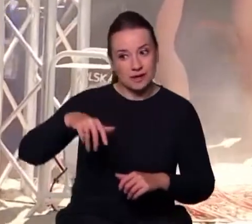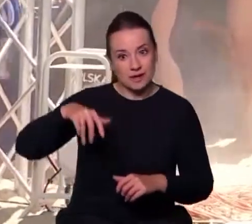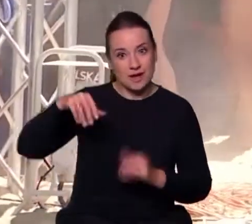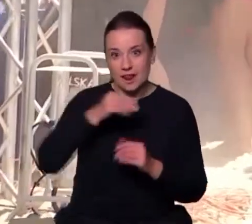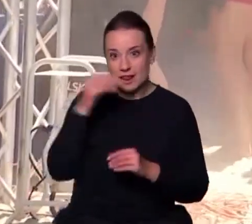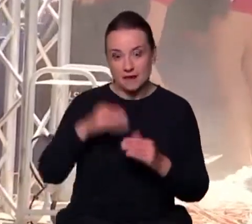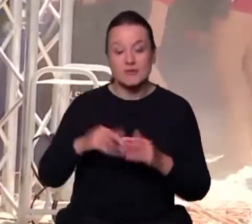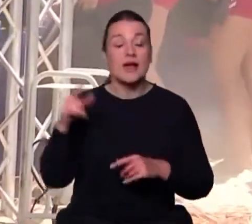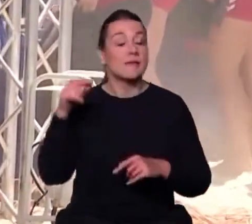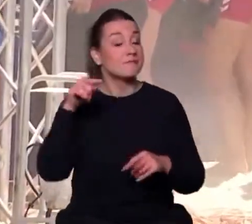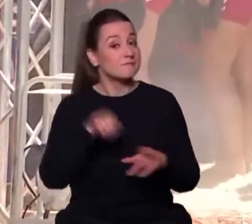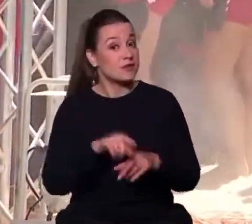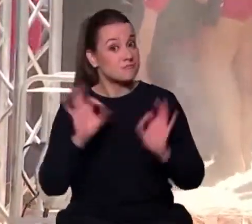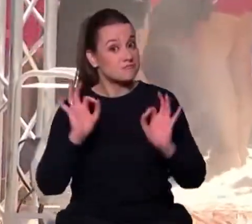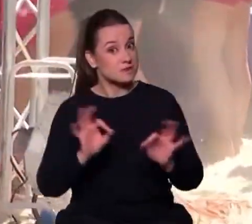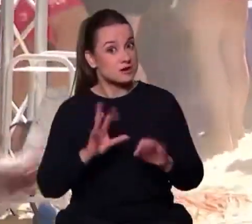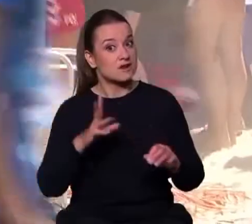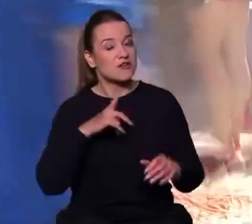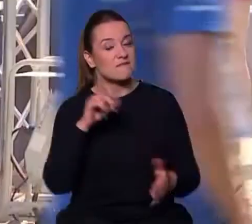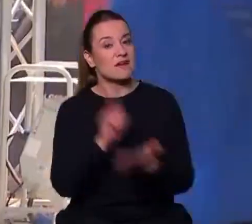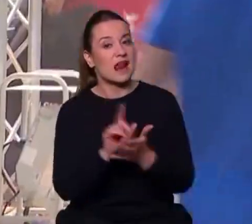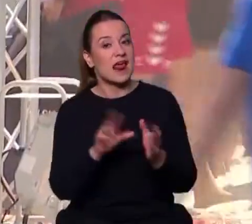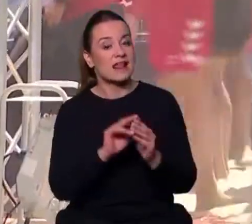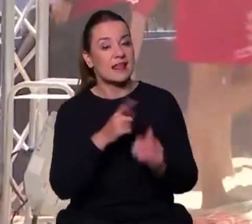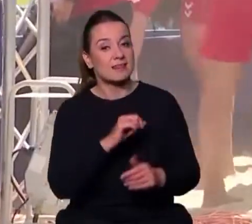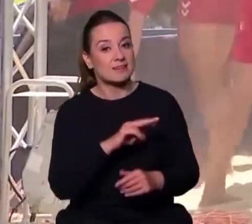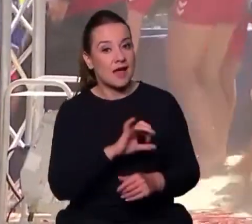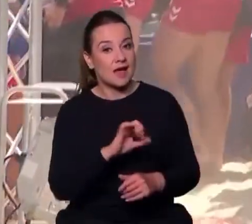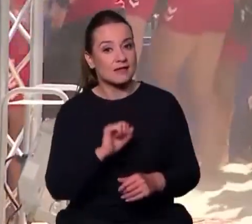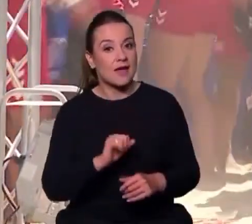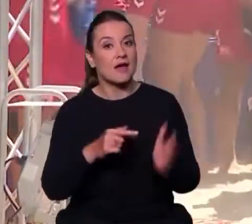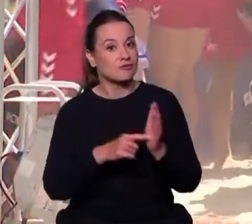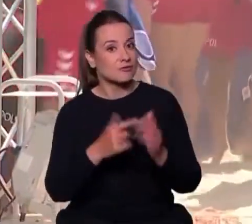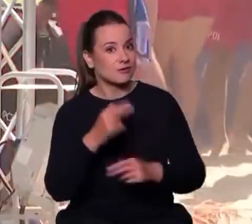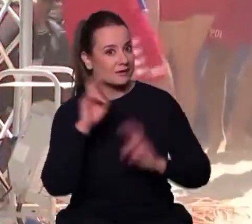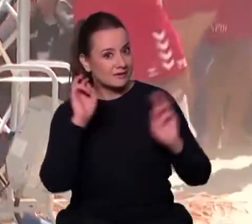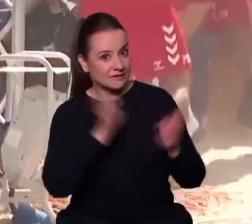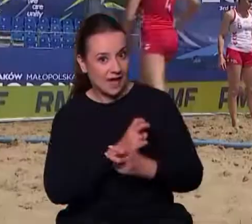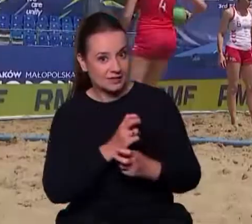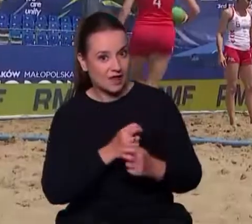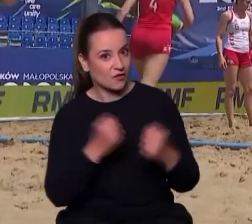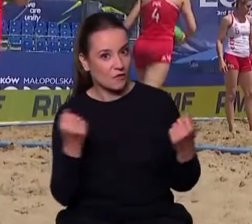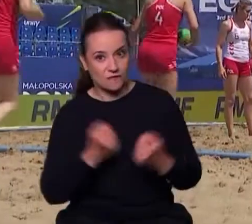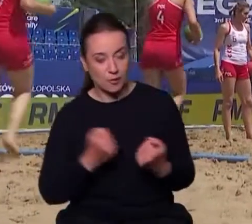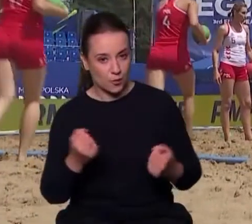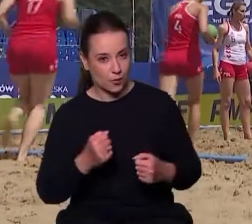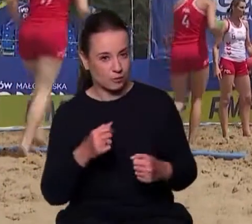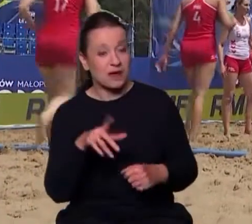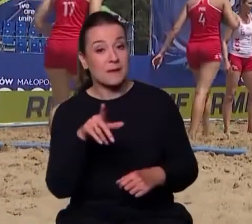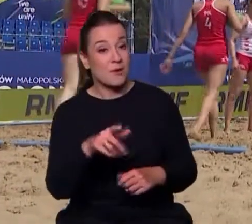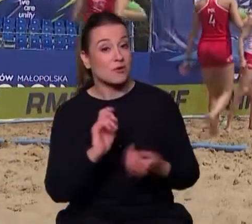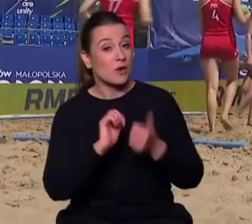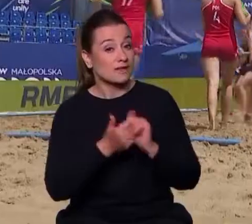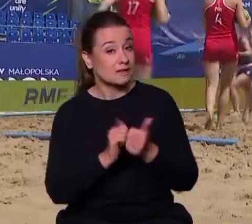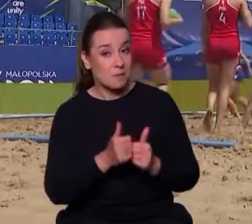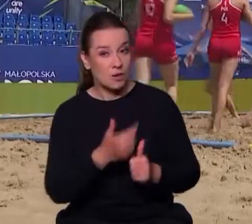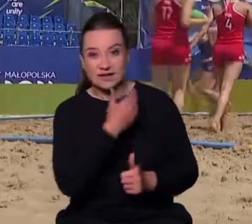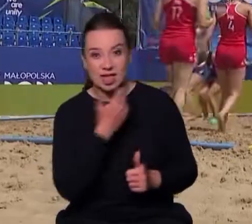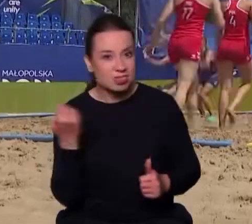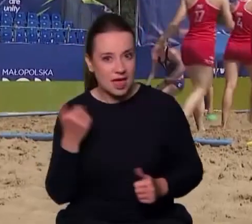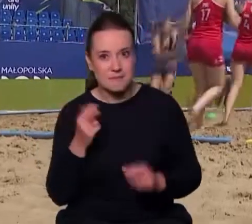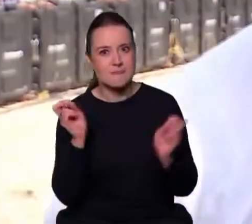za to panowie, którzy wygrali sfaworyzowaną Danią. U nas zostało zbudowane zainteresowanie tą dyscypliną, choć nie jest to sport podobny do halowej